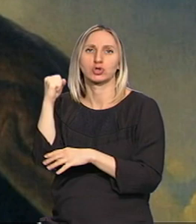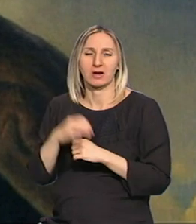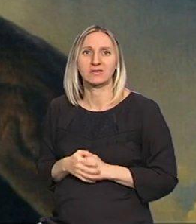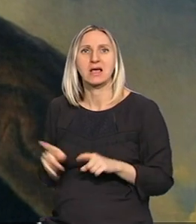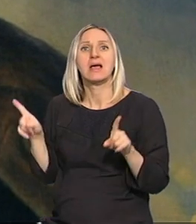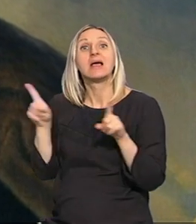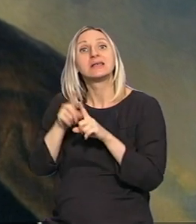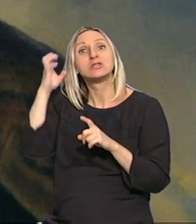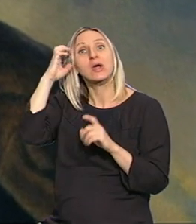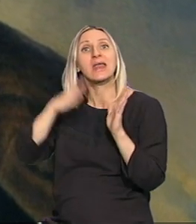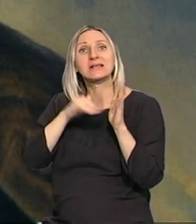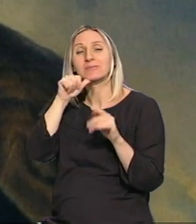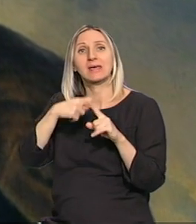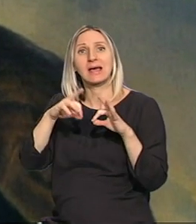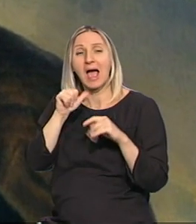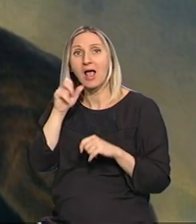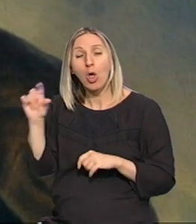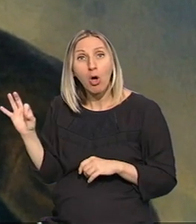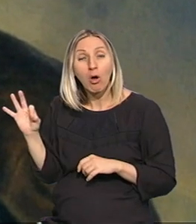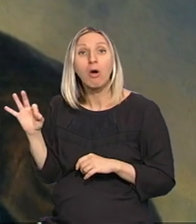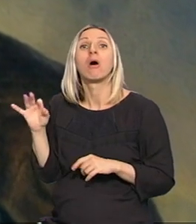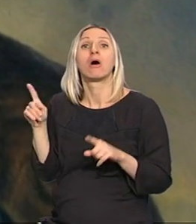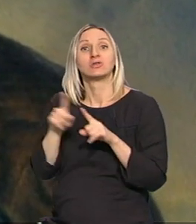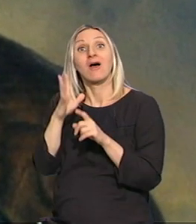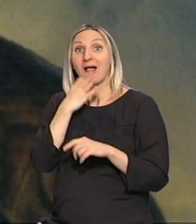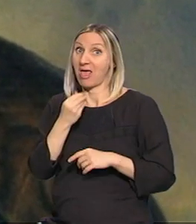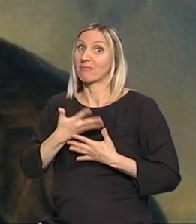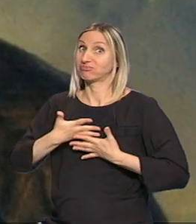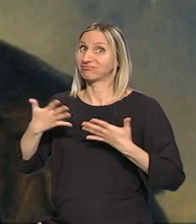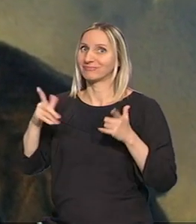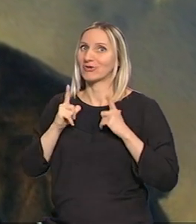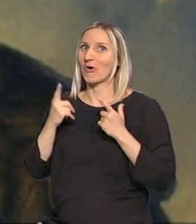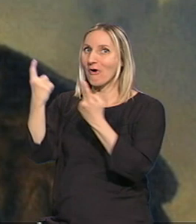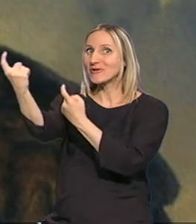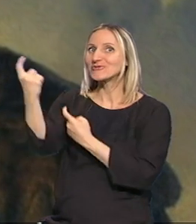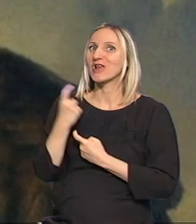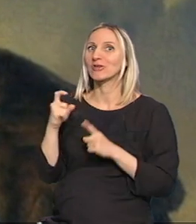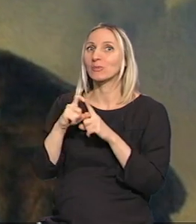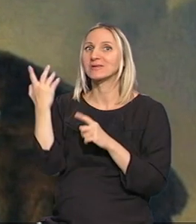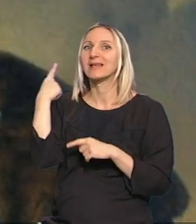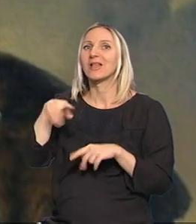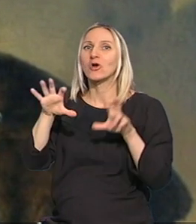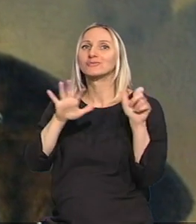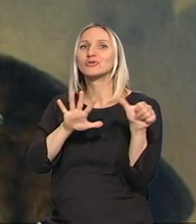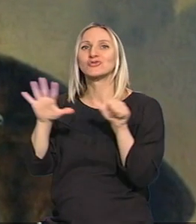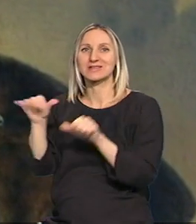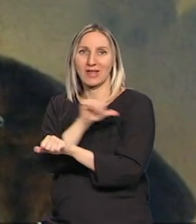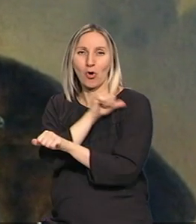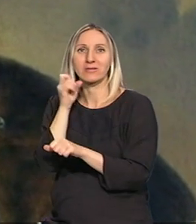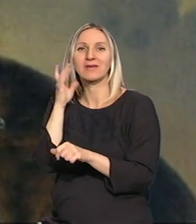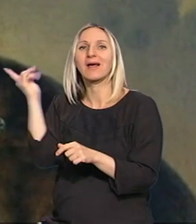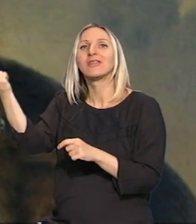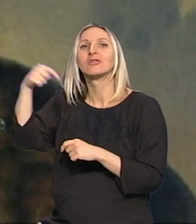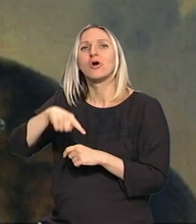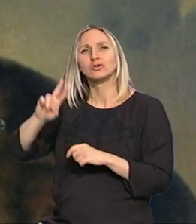Mihajlo, zabeležen njegov lep i veličanstven doček ovde na pristaništu u Dubravici 1866. godine, kad je dolazio na